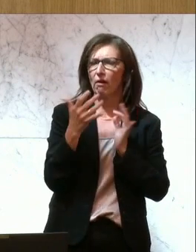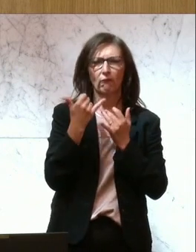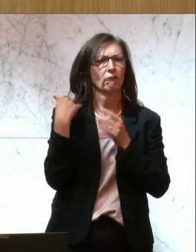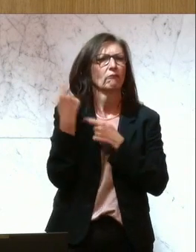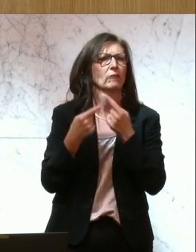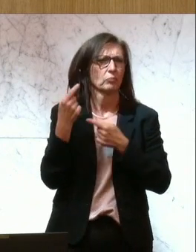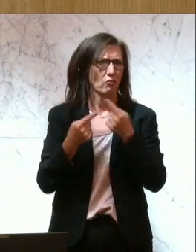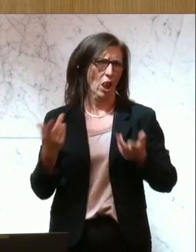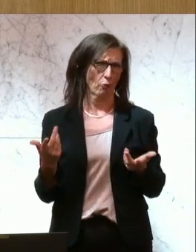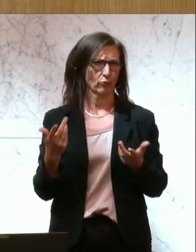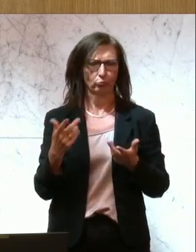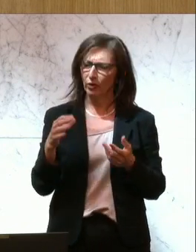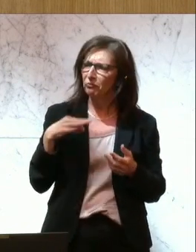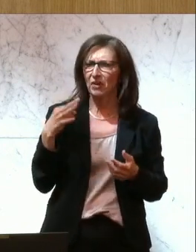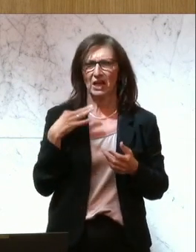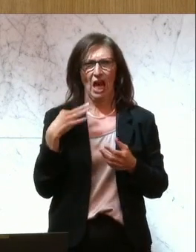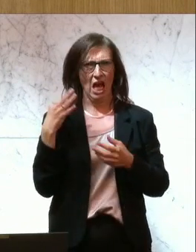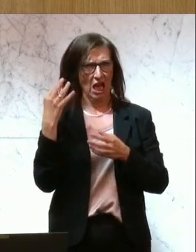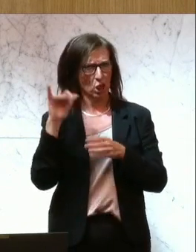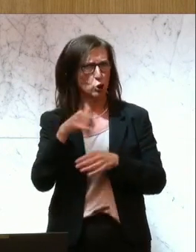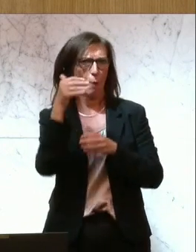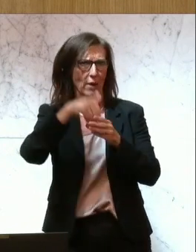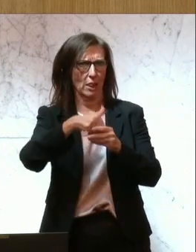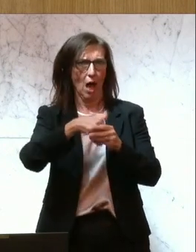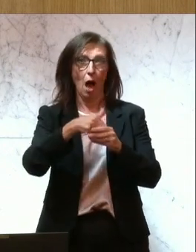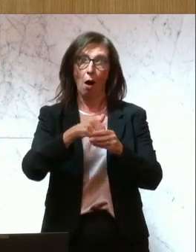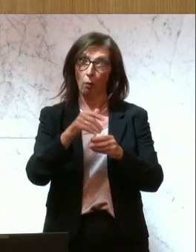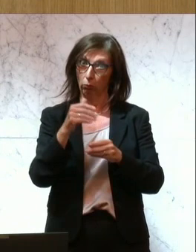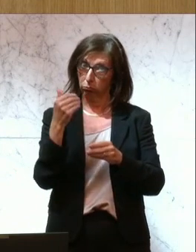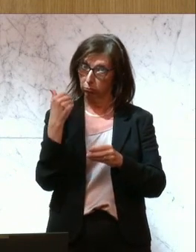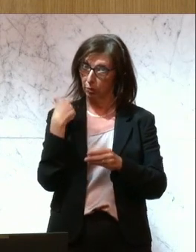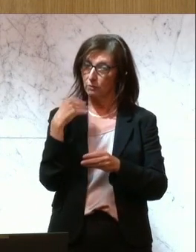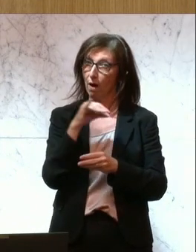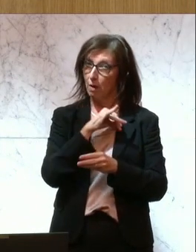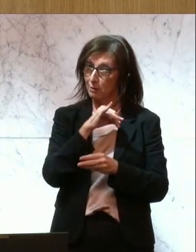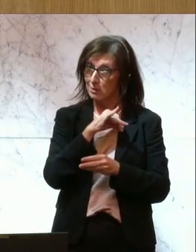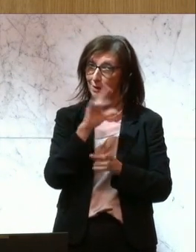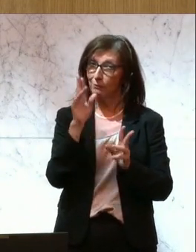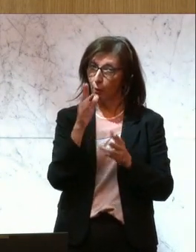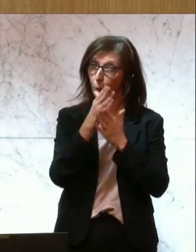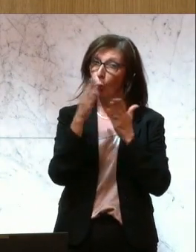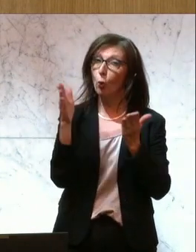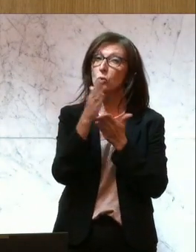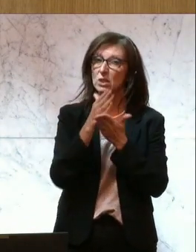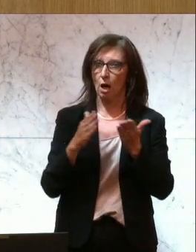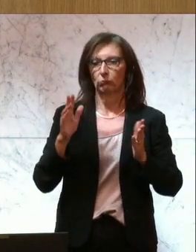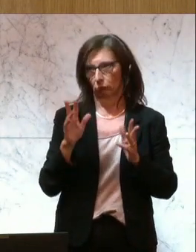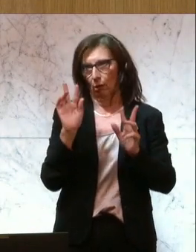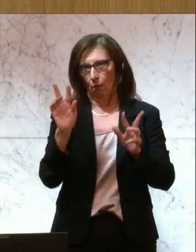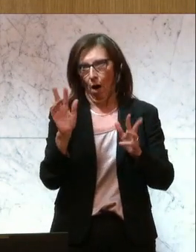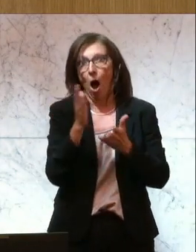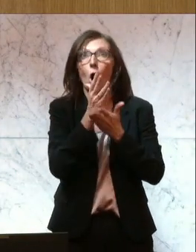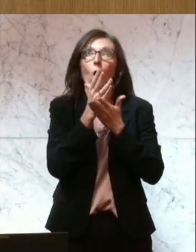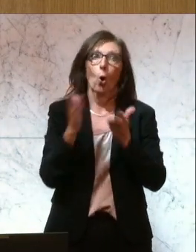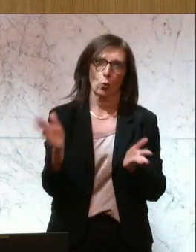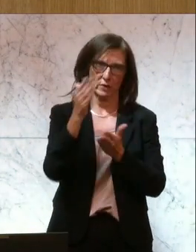im Job. Und das war durchaus sehr erhellend, weil der Großteil, der wirklich überwiegende